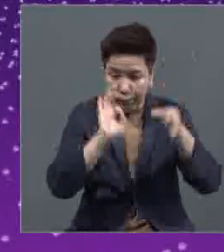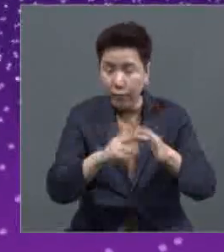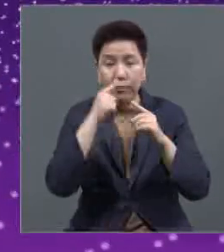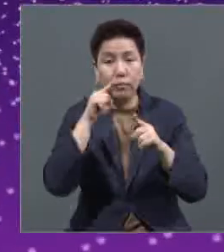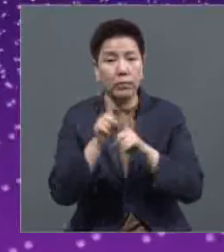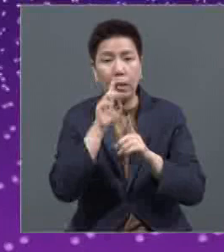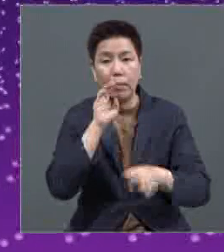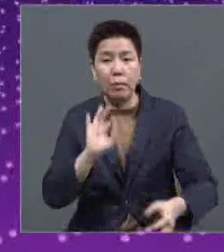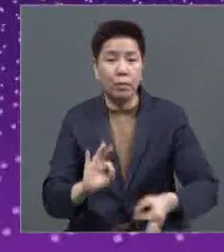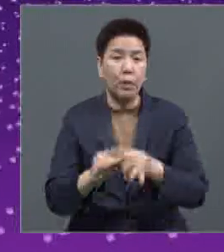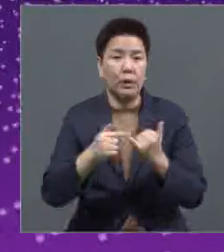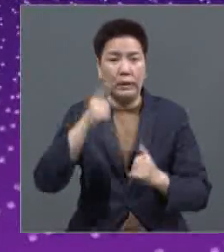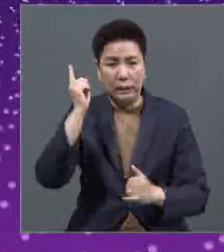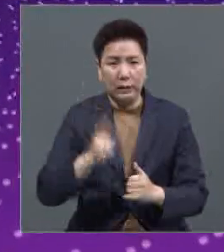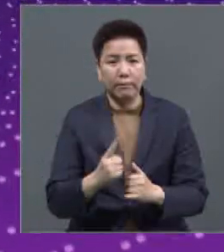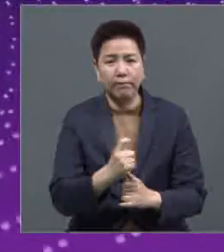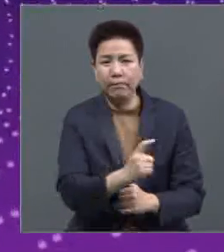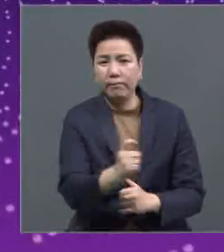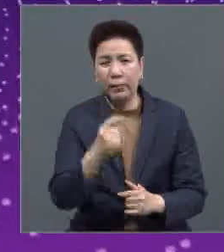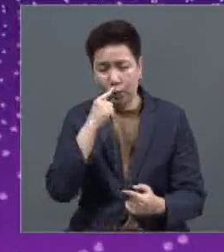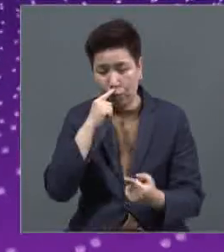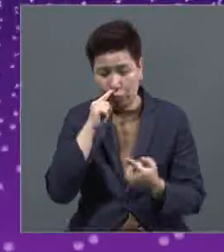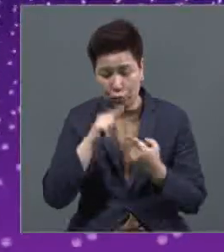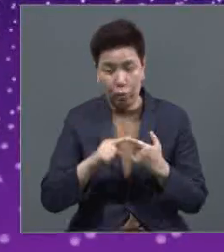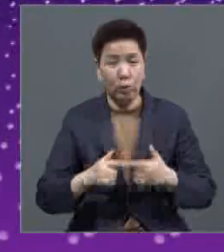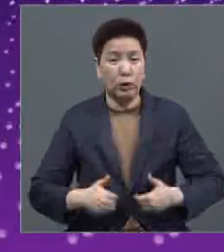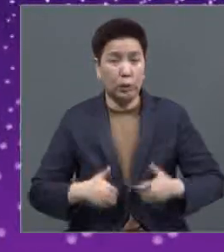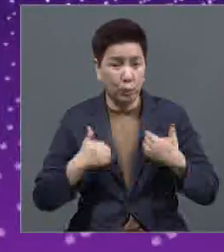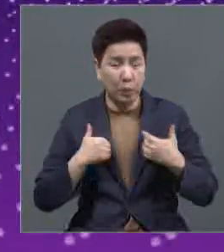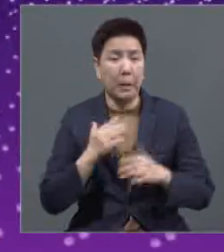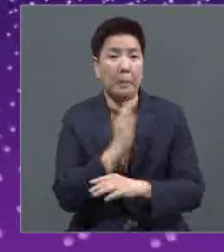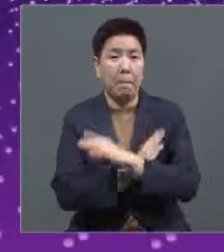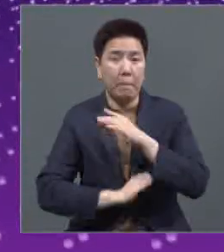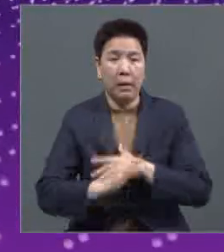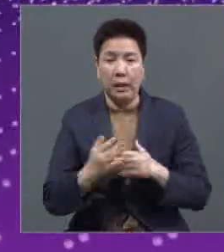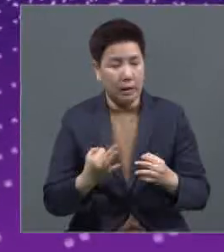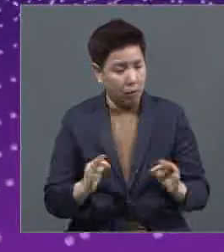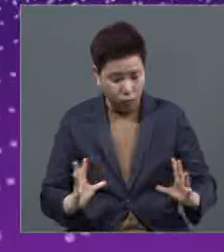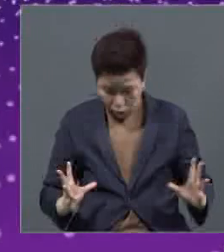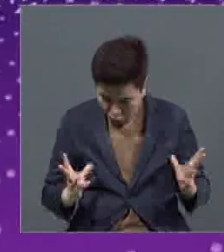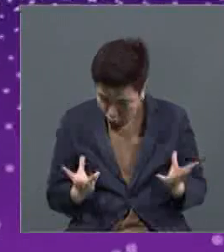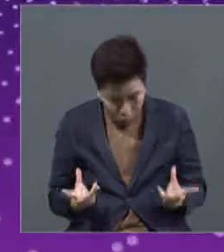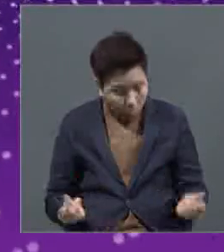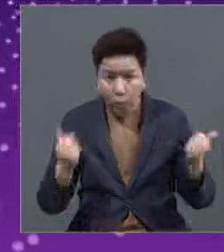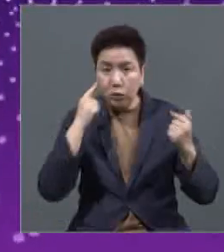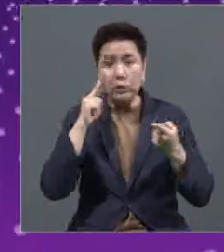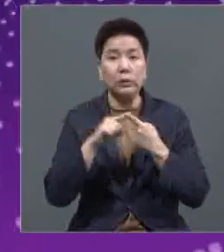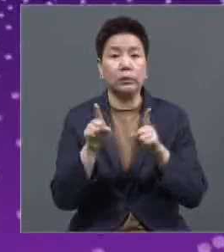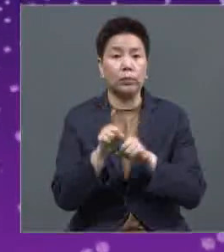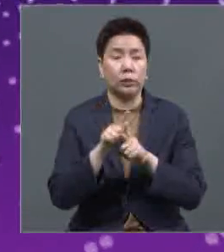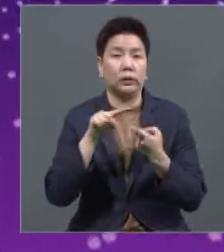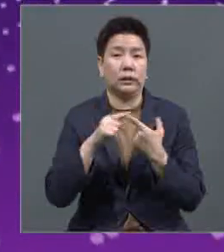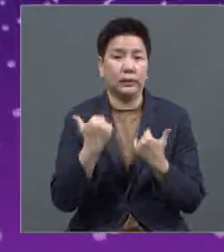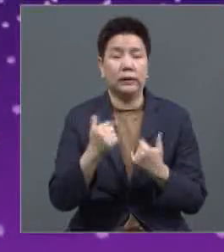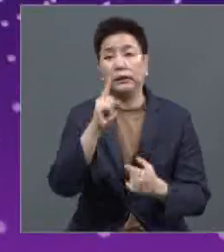แน่นอนว่าไฟไหม้แต่ละครั้งเนี่ยเกิดความสูญเสียทั้งชีวิตบาดเจ็บพิการไปจนถึงหมดเนื้อหมดตัวทรัพย์สินเสียหายไปเลยก็มีนะครับเพราะ